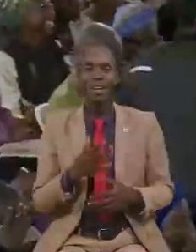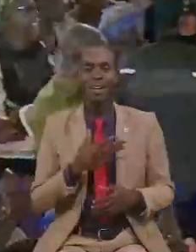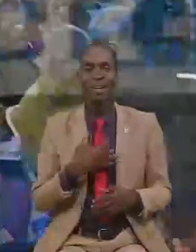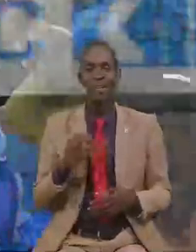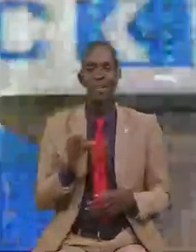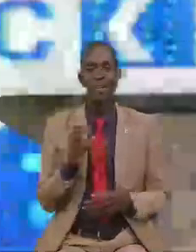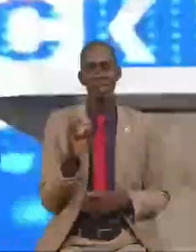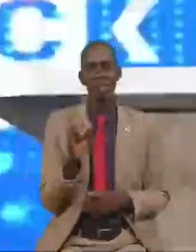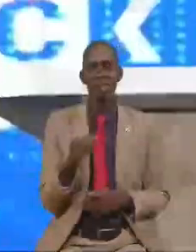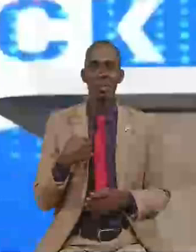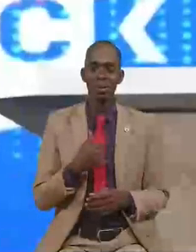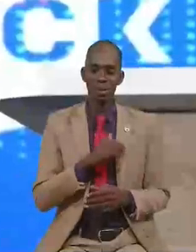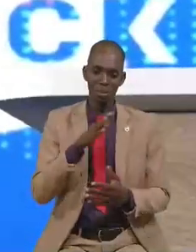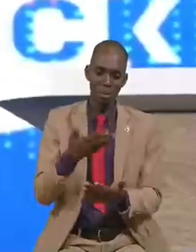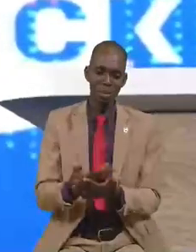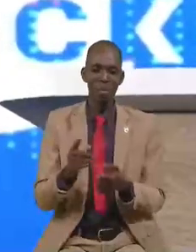Nous sommes allés à l'école.